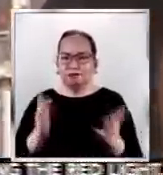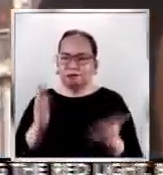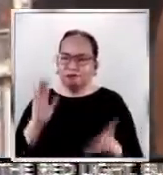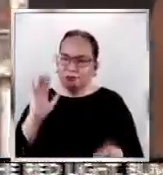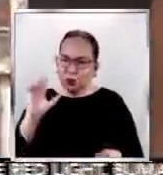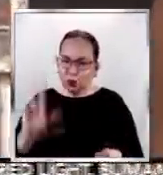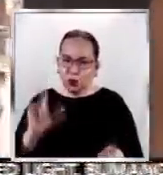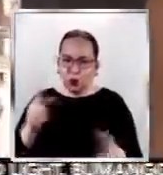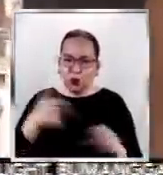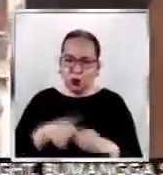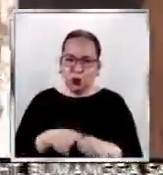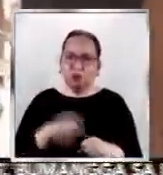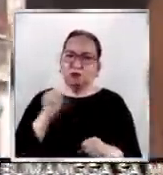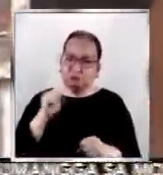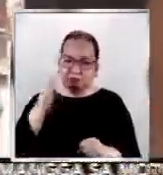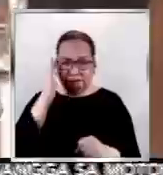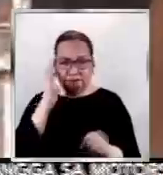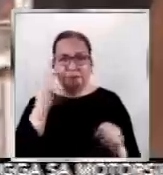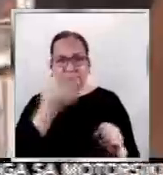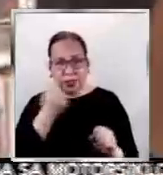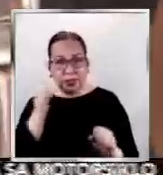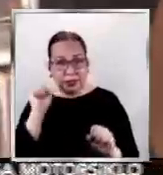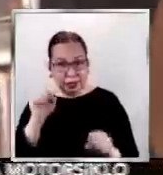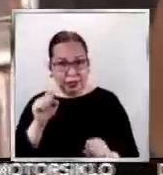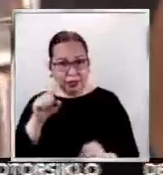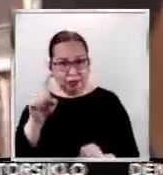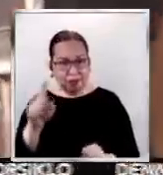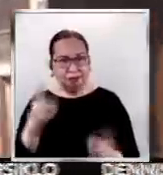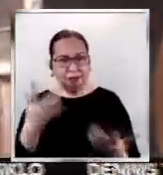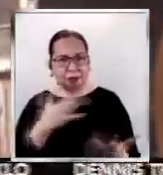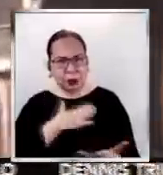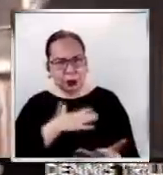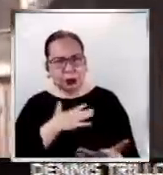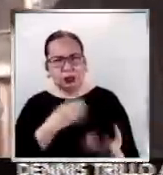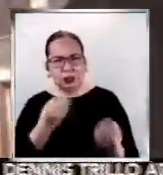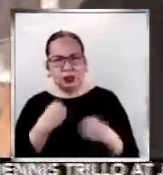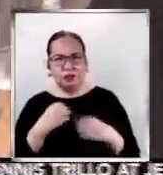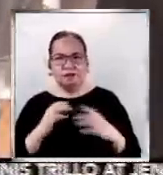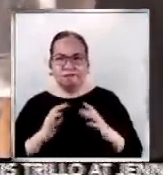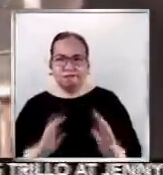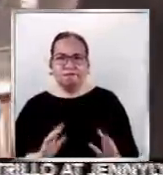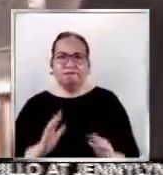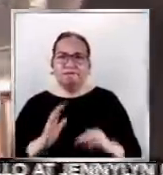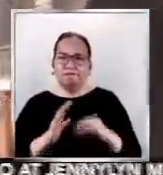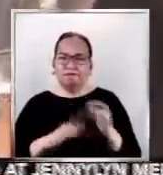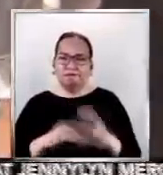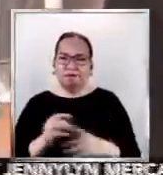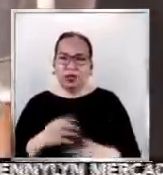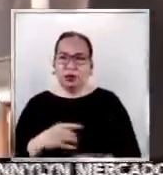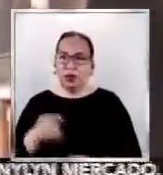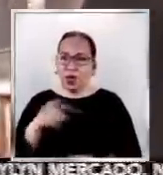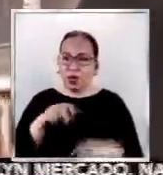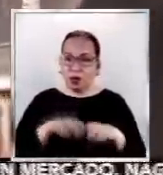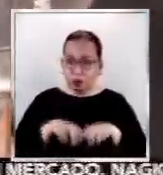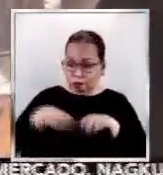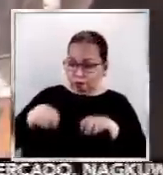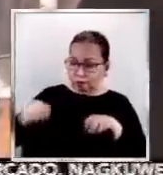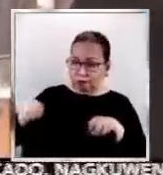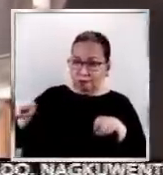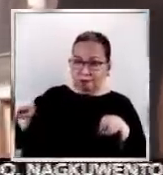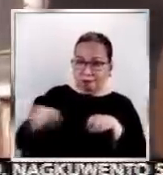makakaginhawa rin yung mga driver. Yung mga katabi mo, madadagdagan. So, paano? Di ka ba